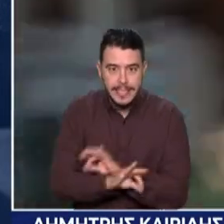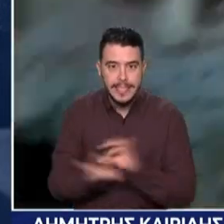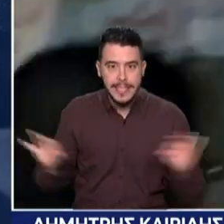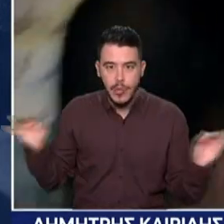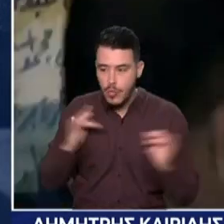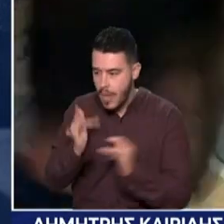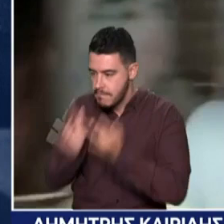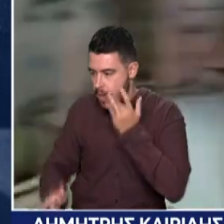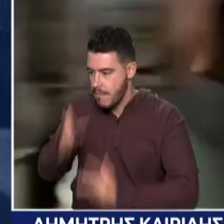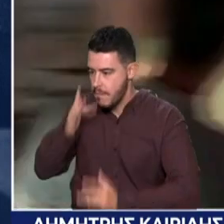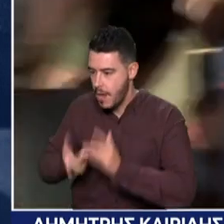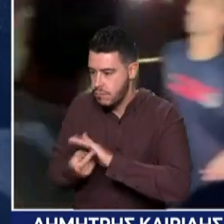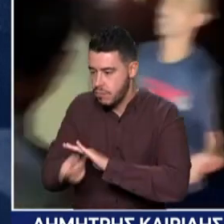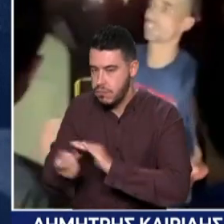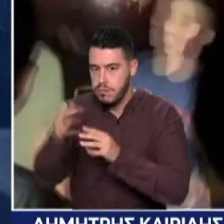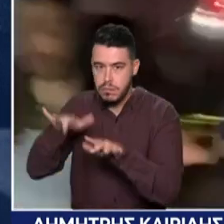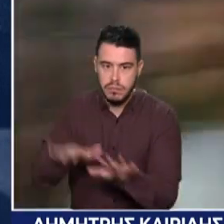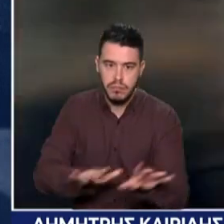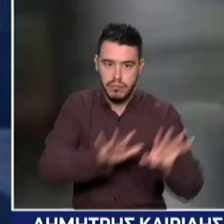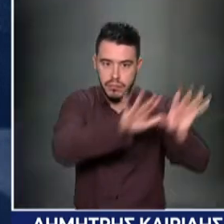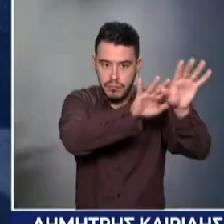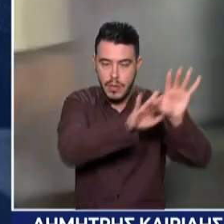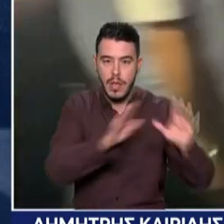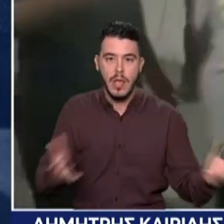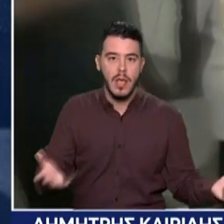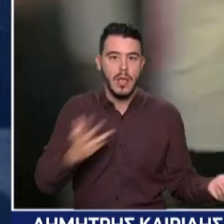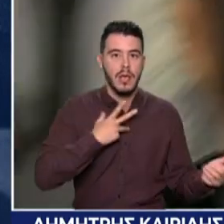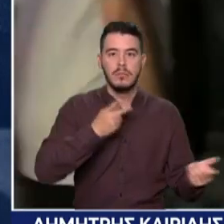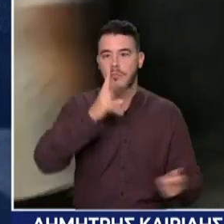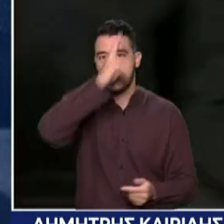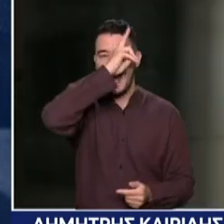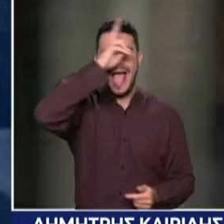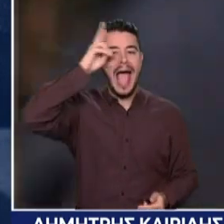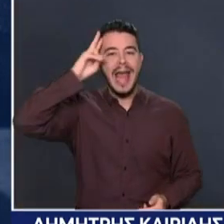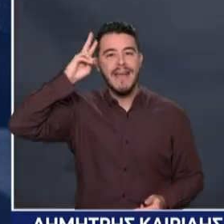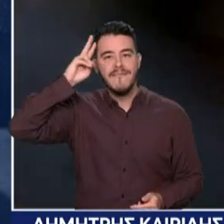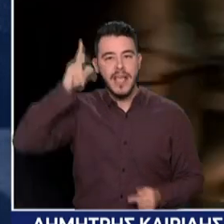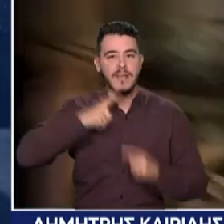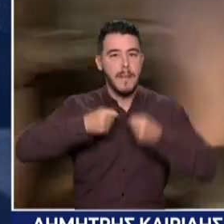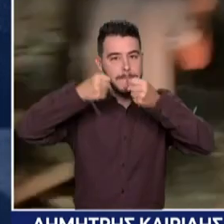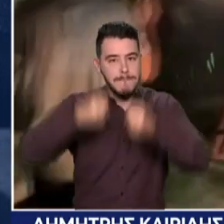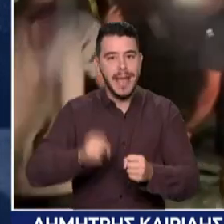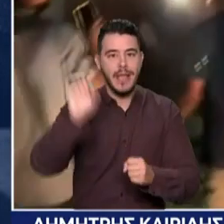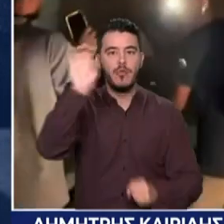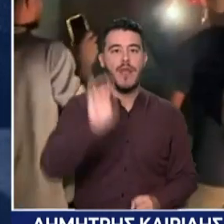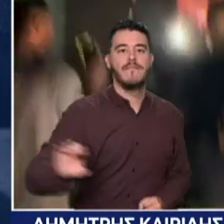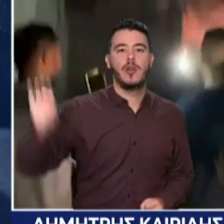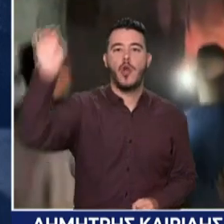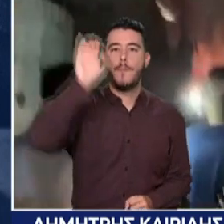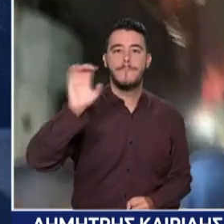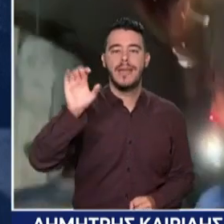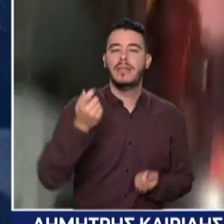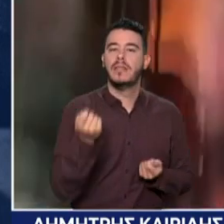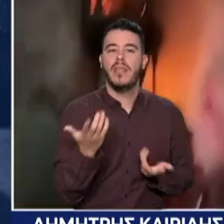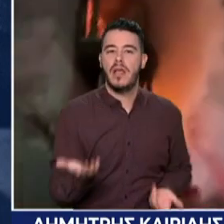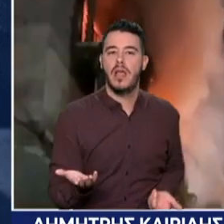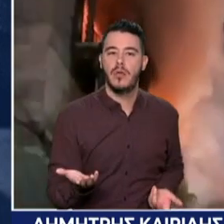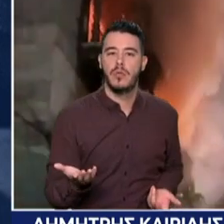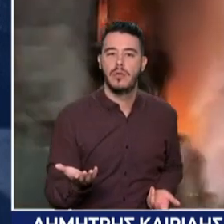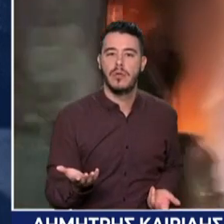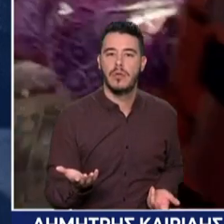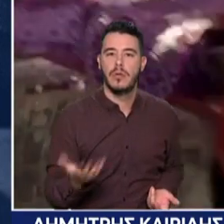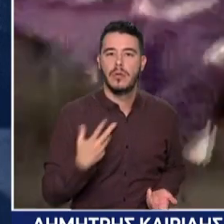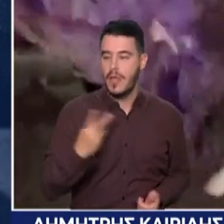το τι θα κάνουν οι αραβόφωνοι πληθυσμοί στο εσωτερικό της Γαλλίας, της Γερμανίας, όταν έρθουν οι εικόνες από